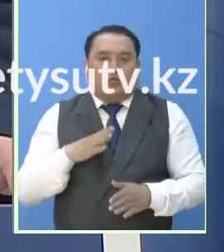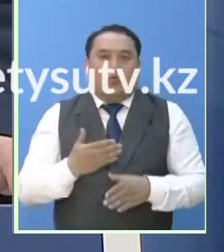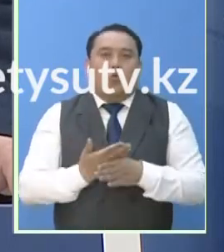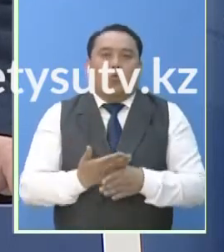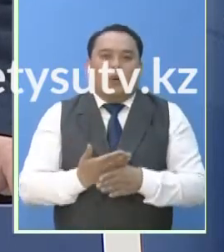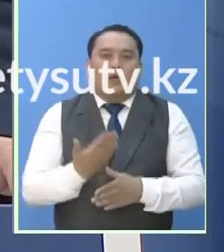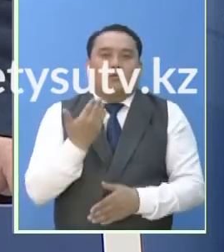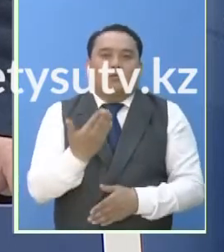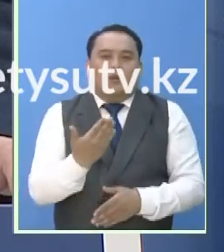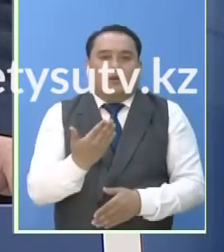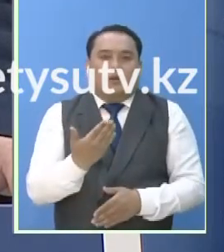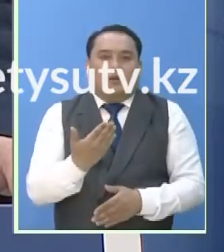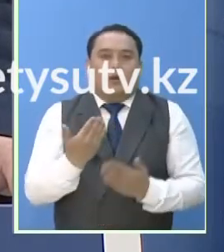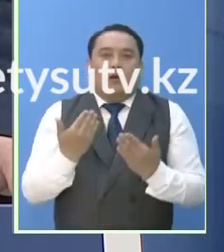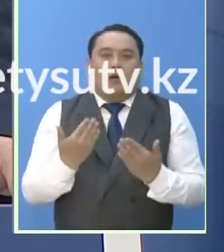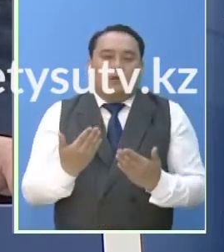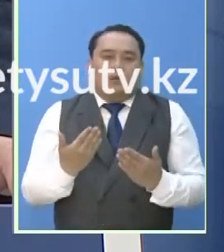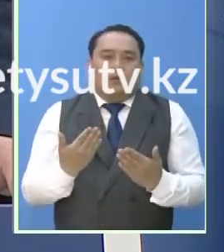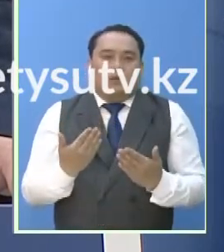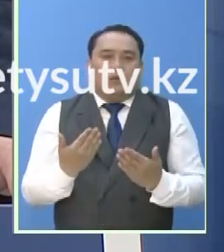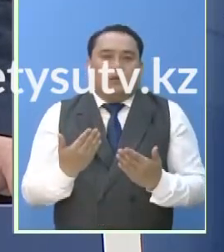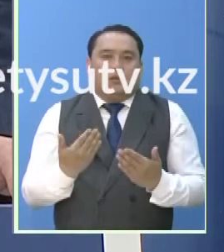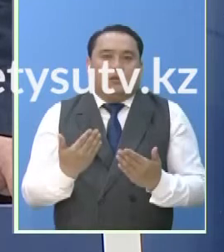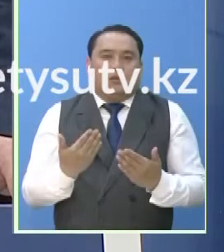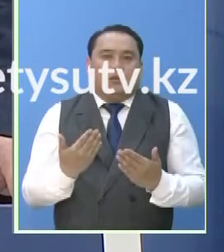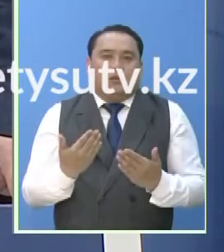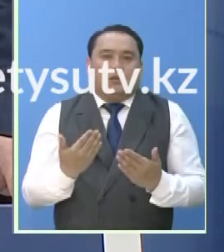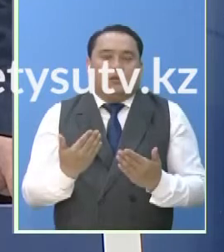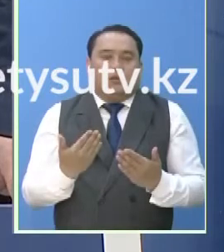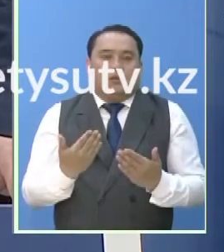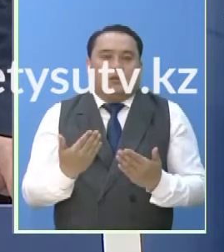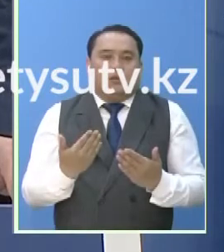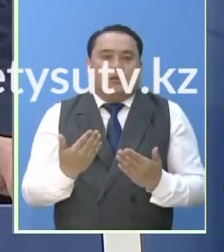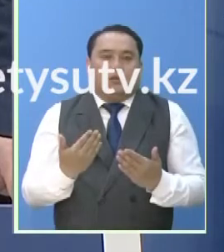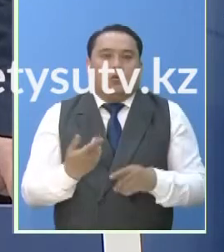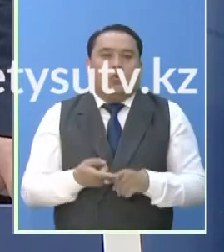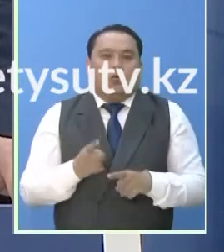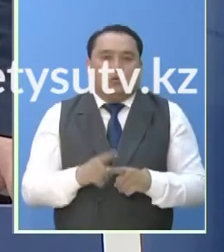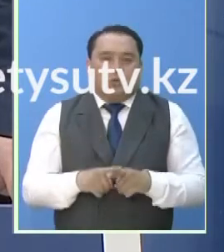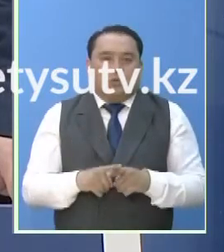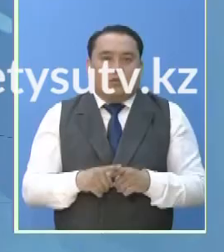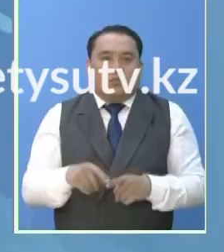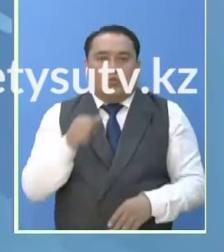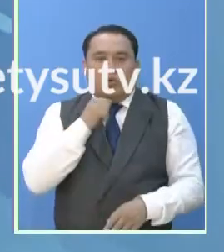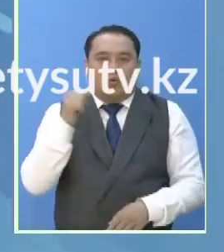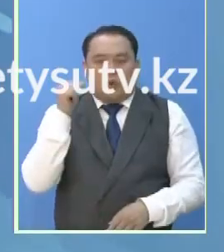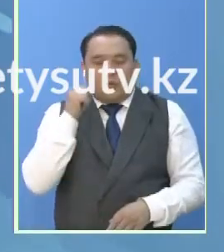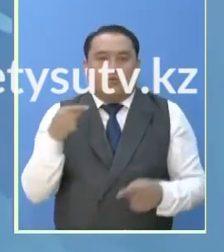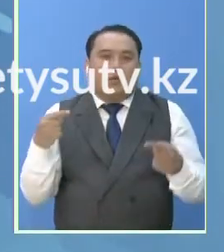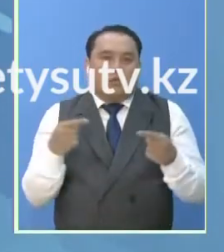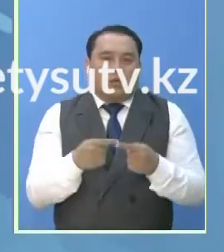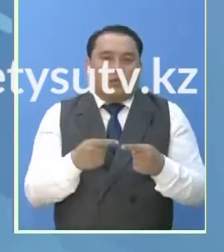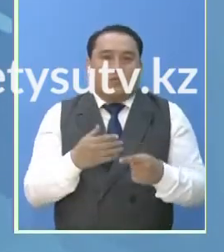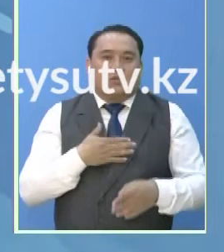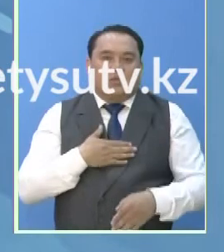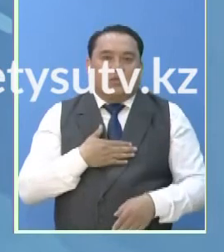arkasında kazır misalda mekajen statistikam primerine osu bıltır yılmen salıstırganda misal